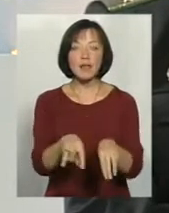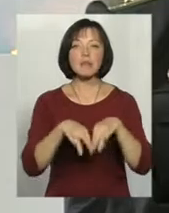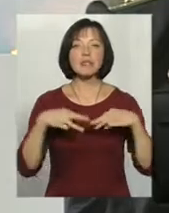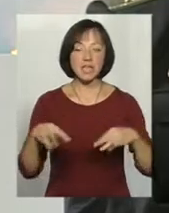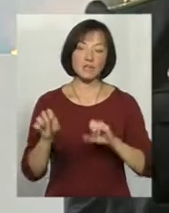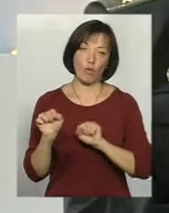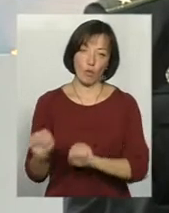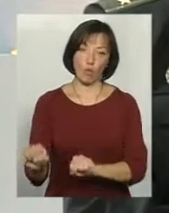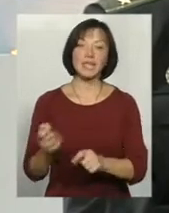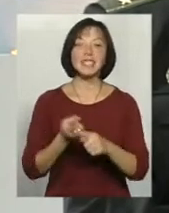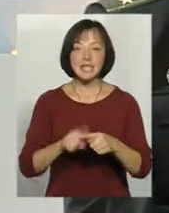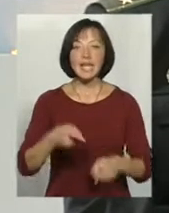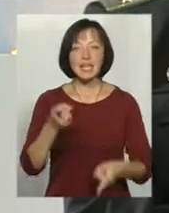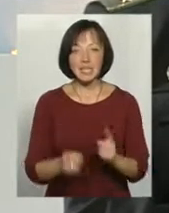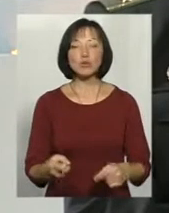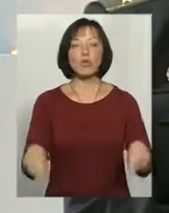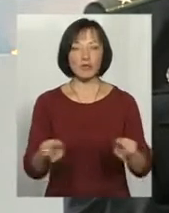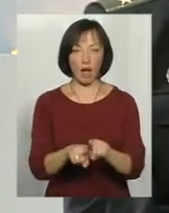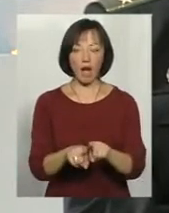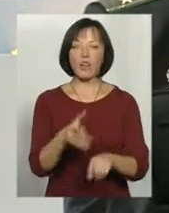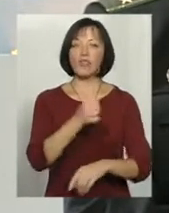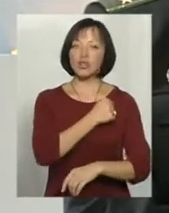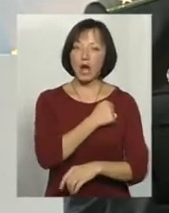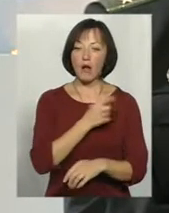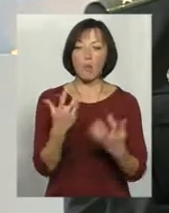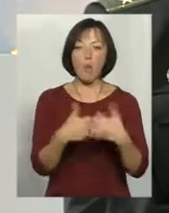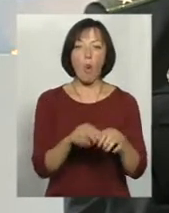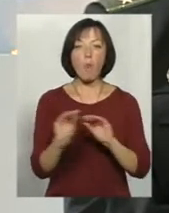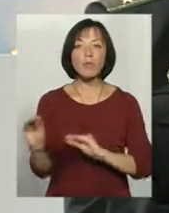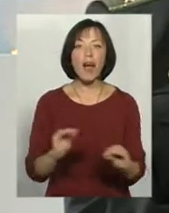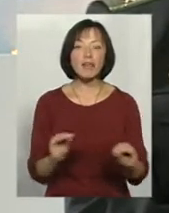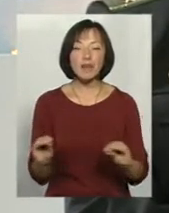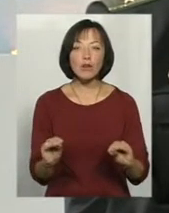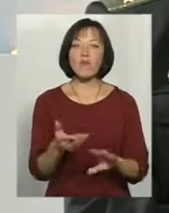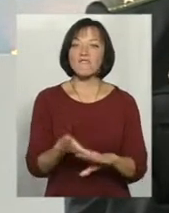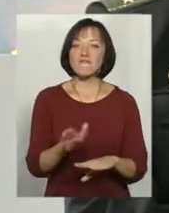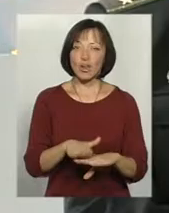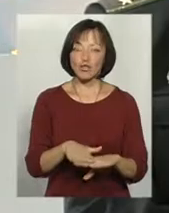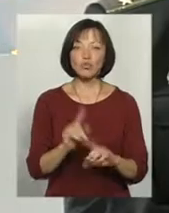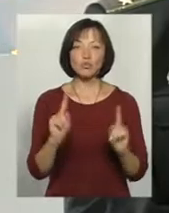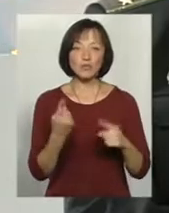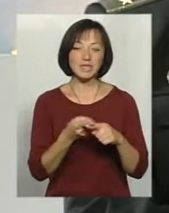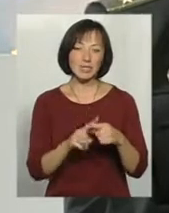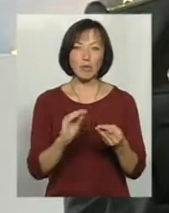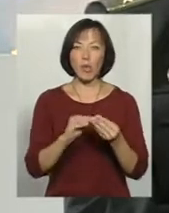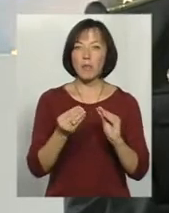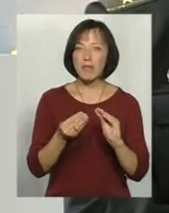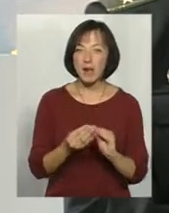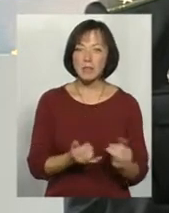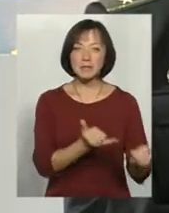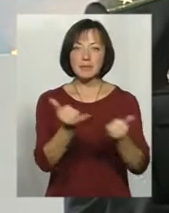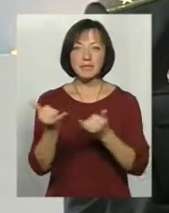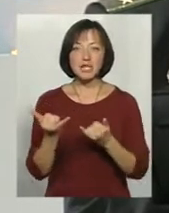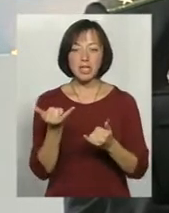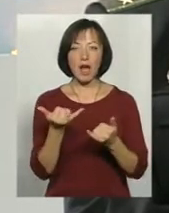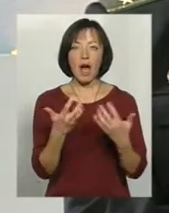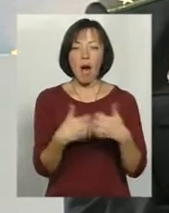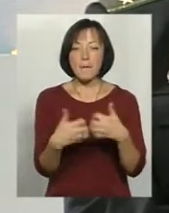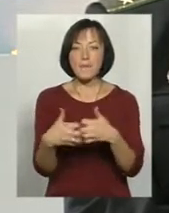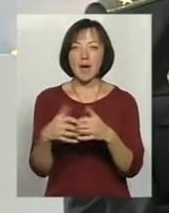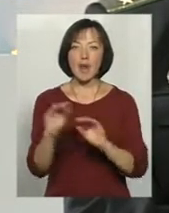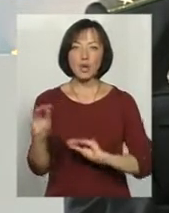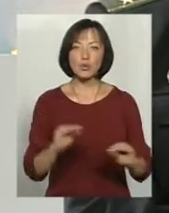Міністерства оборони. Це дійсно так. На жаль, по обладнанню воно важче. Чому? Тому що ця проблема забезпечення медичної апаратури,